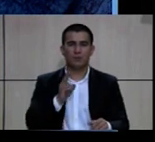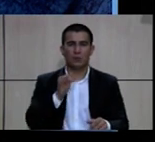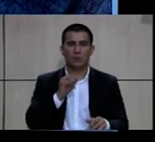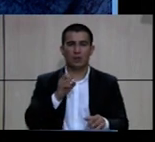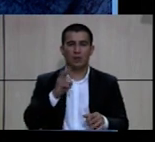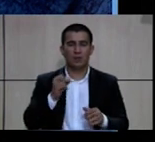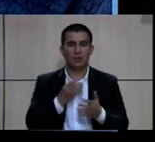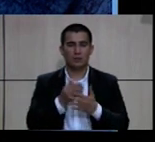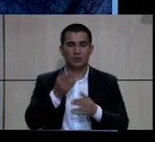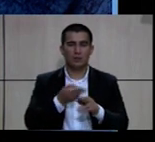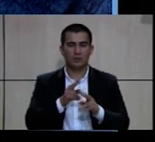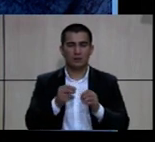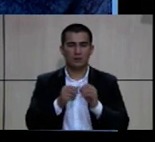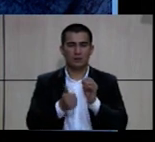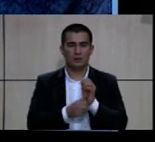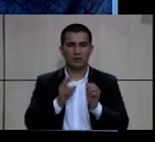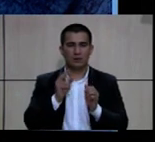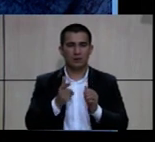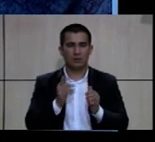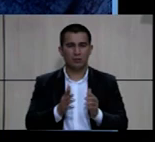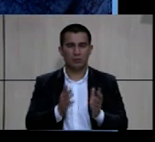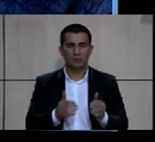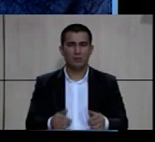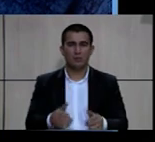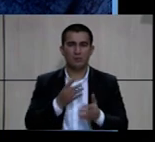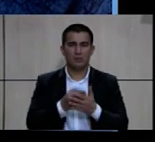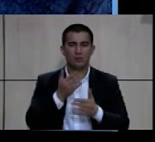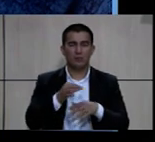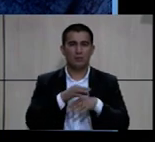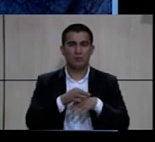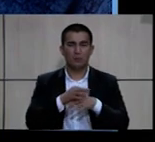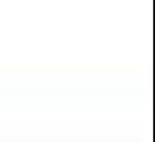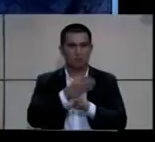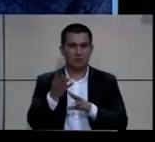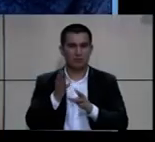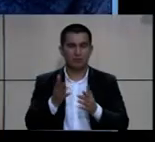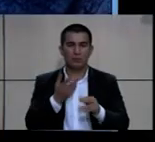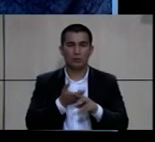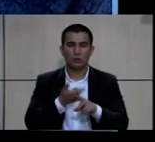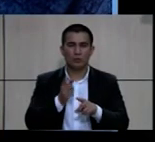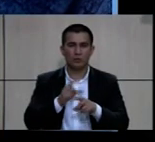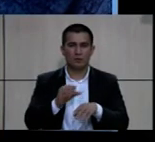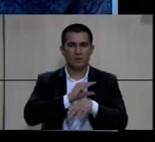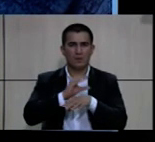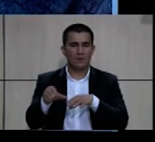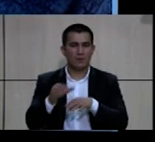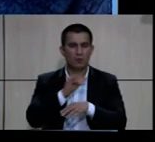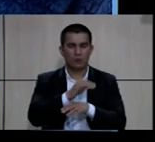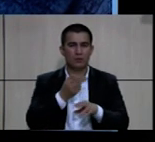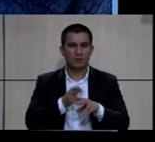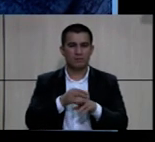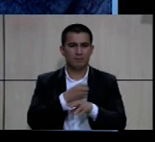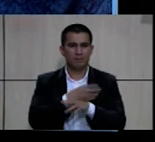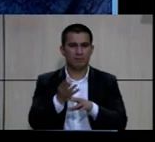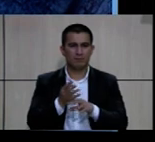Koalaning vazni 16 kilogram bo'ladi. Tanasining tuzilishi qalin jun bilan qoplangan.